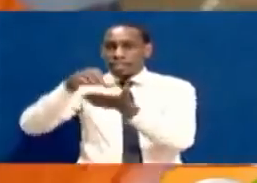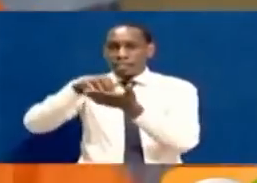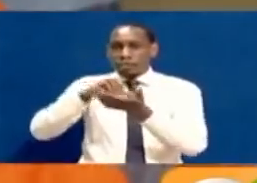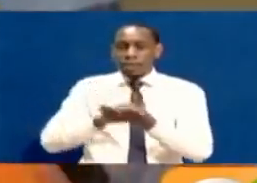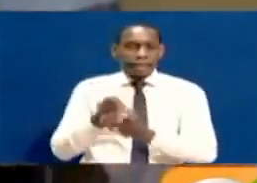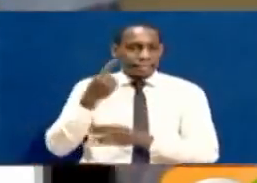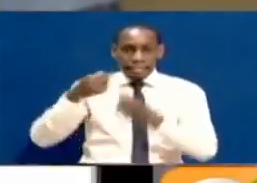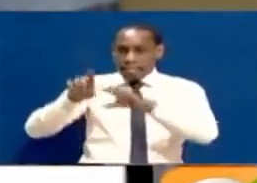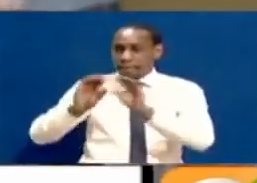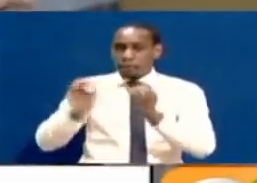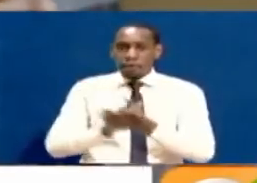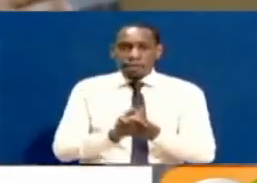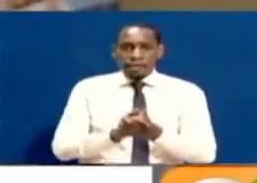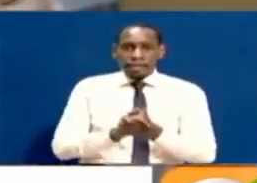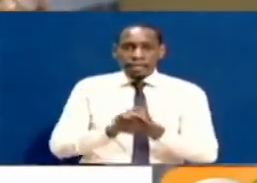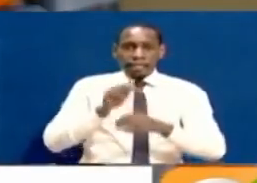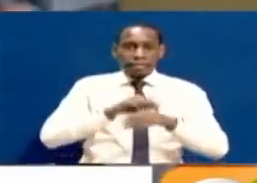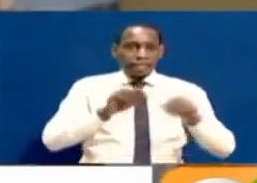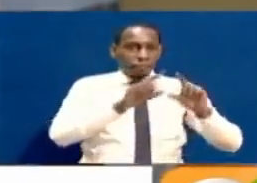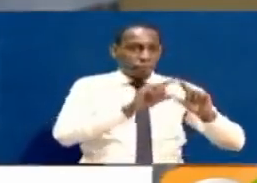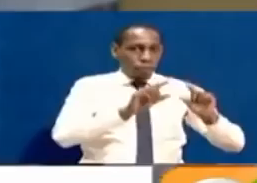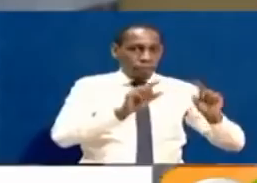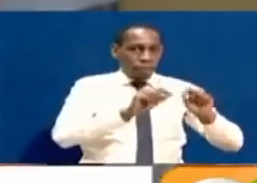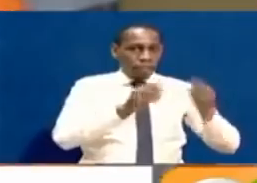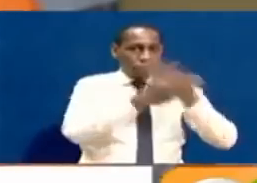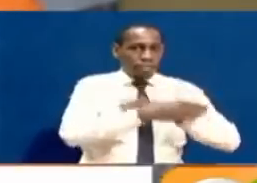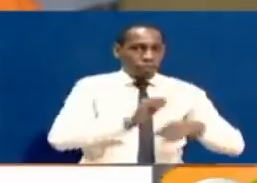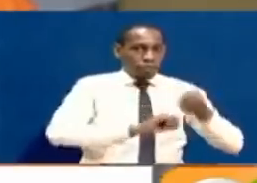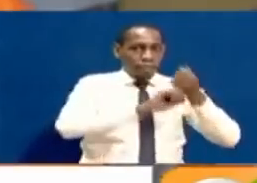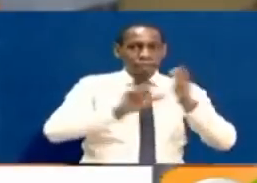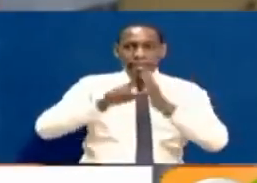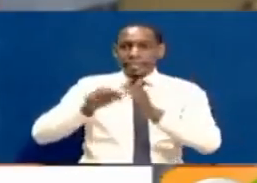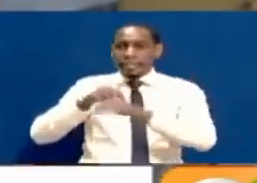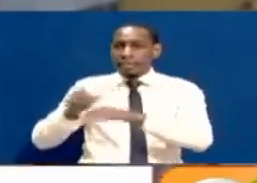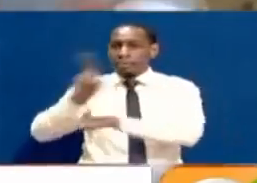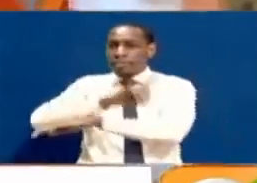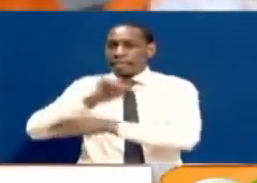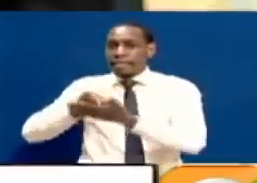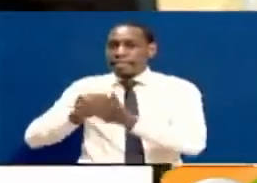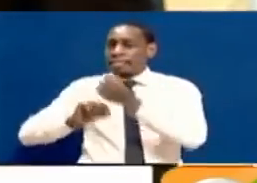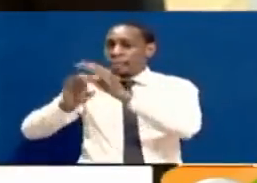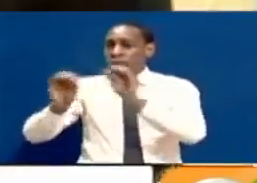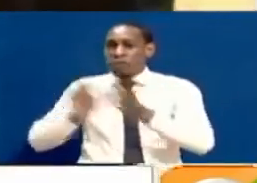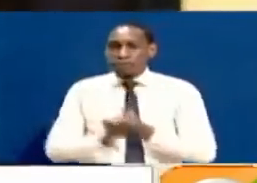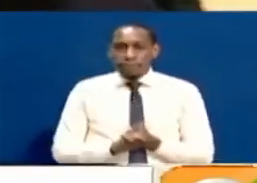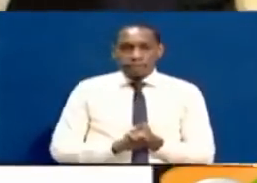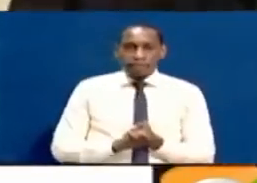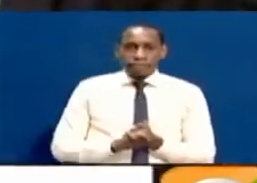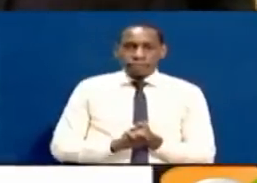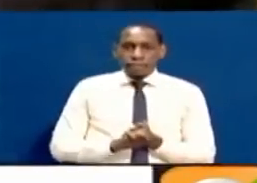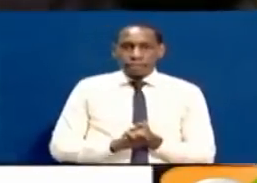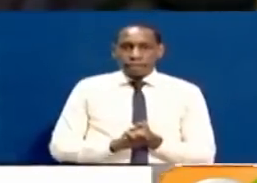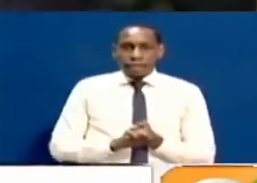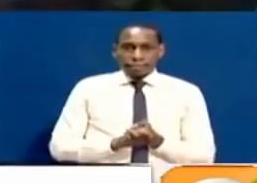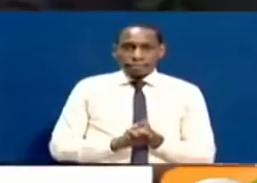hata wajielewi. Usiku wanasema wana support, mchana wanaenda kusema oh sisi hatu support. Mwenyekiti wa taifa wa